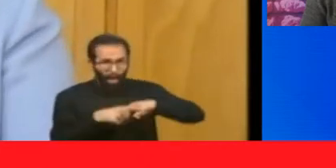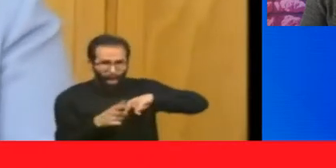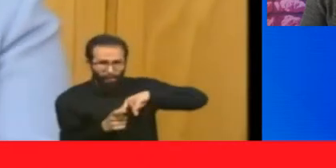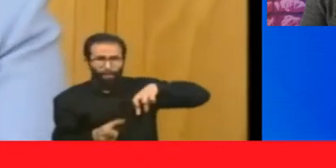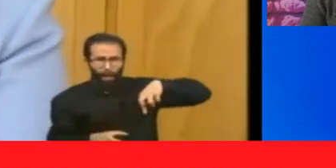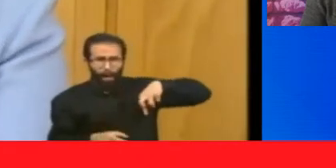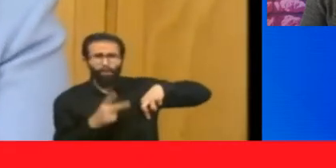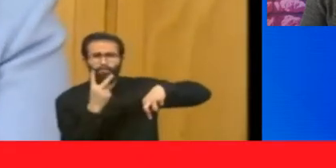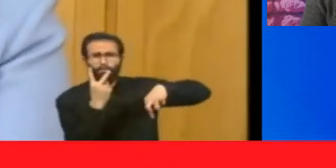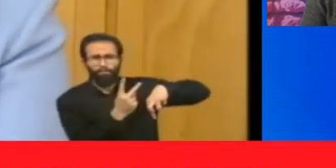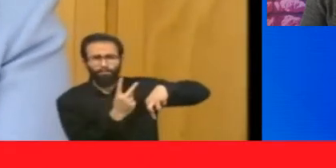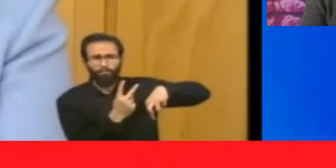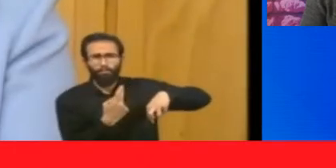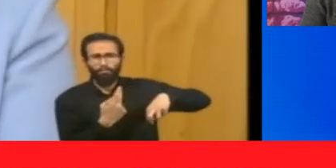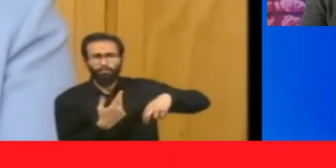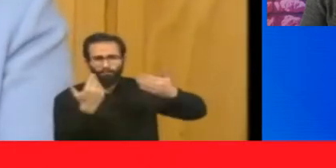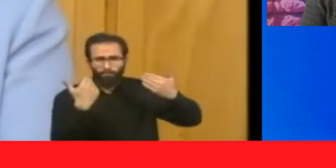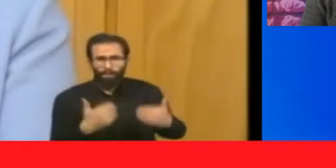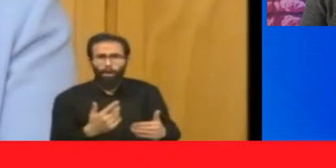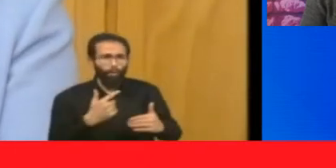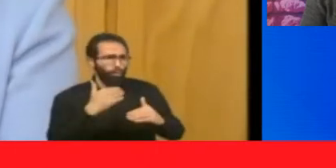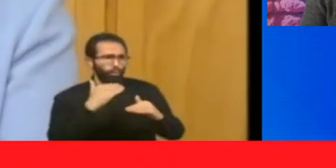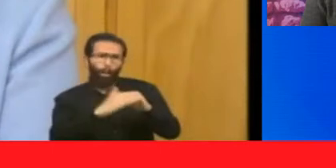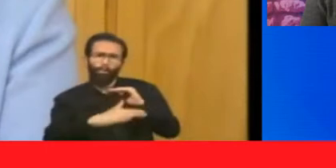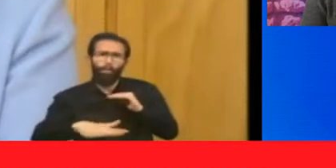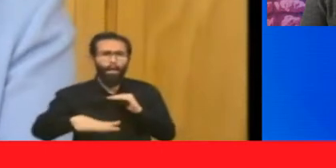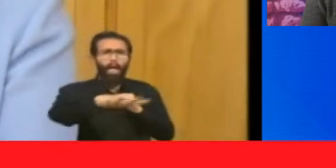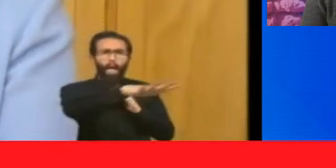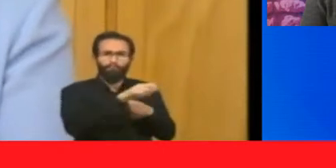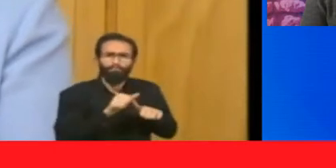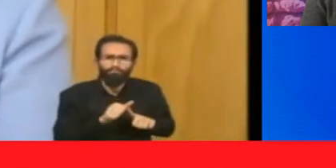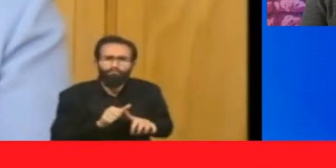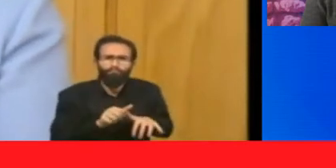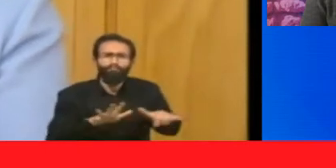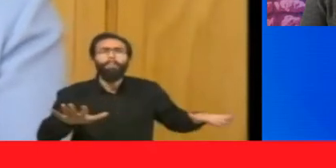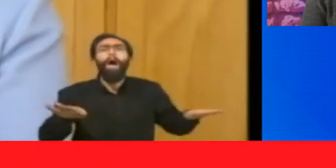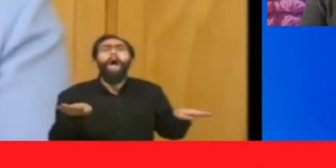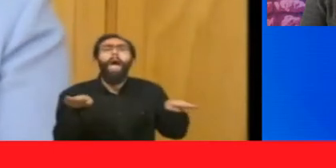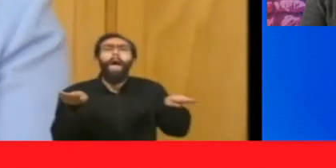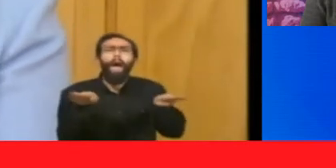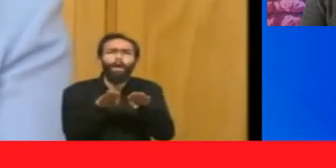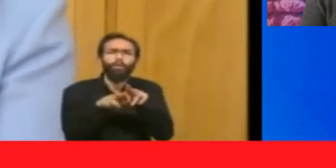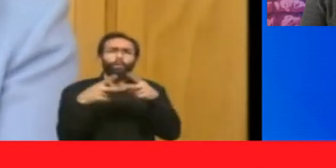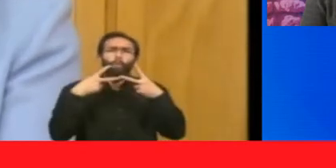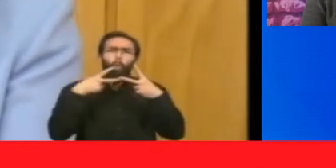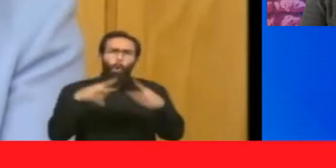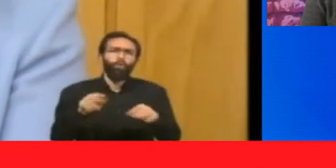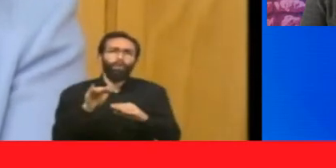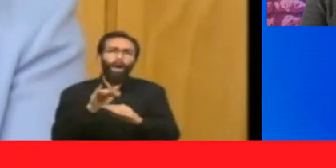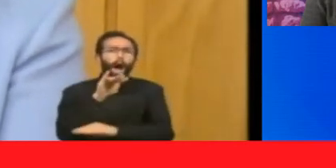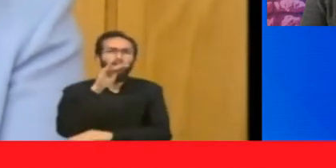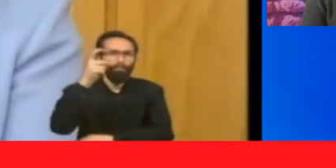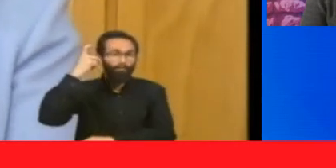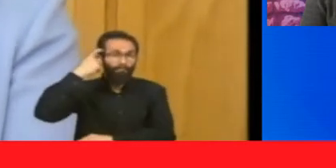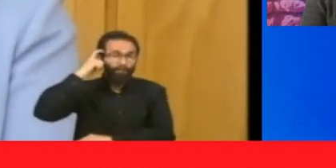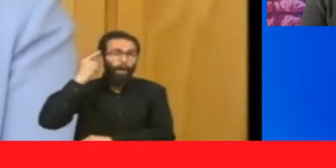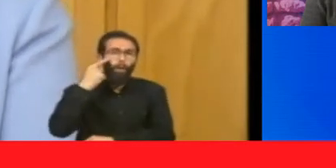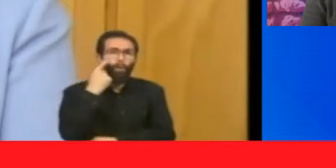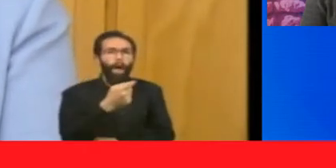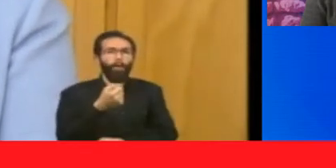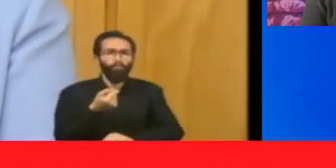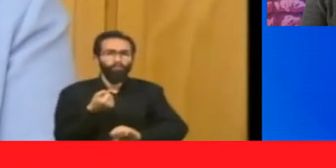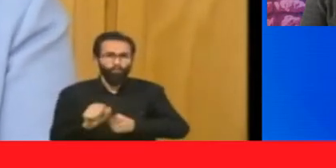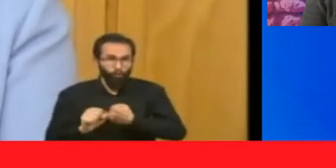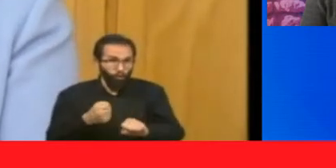HDP'nin topluma kök salan eşit ve özgür yaşam fikriyatını, mücadele geleneğini ve